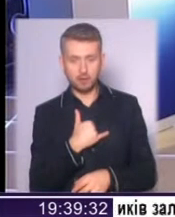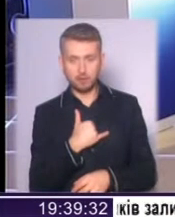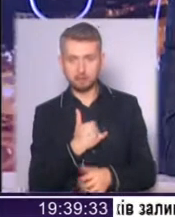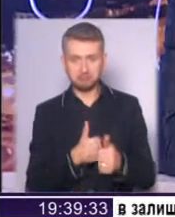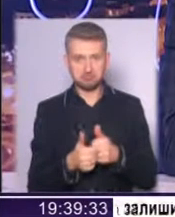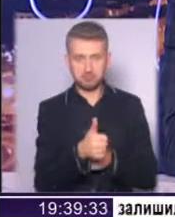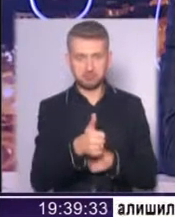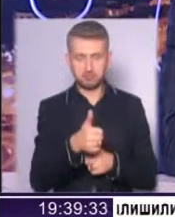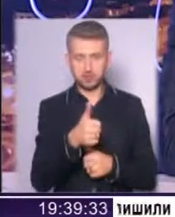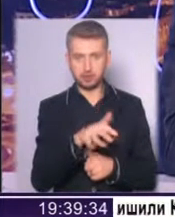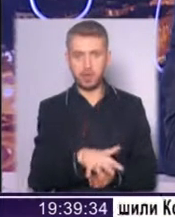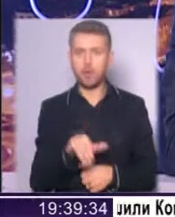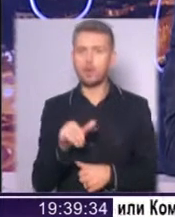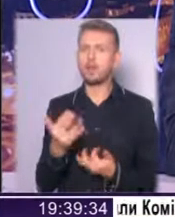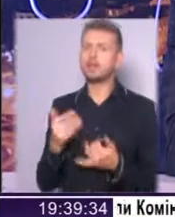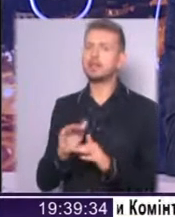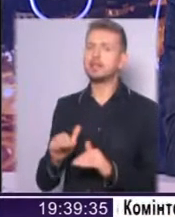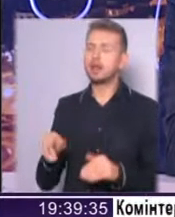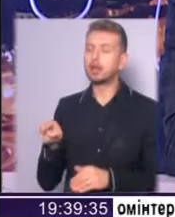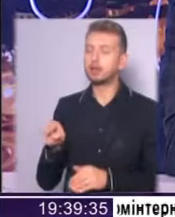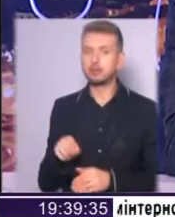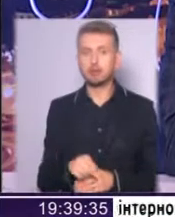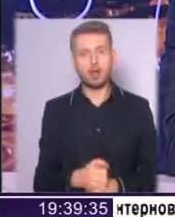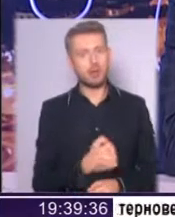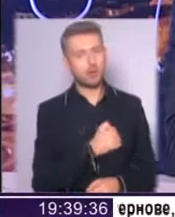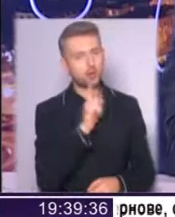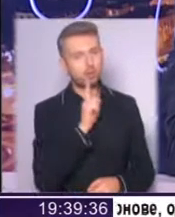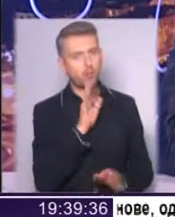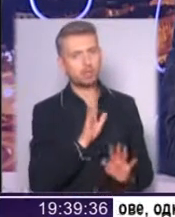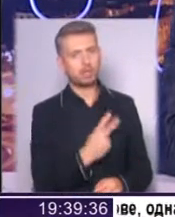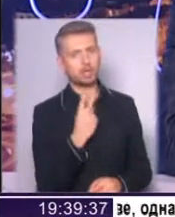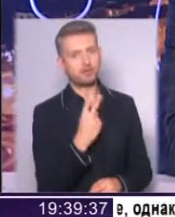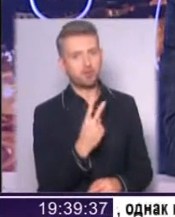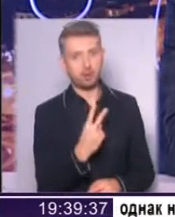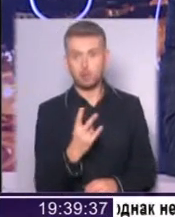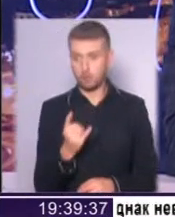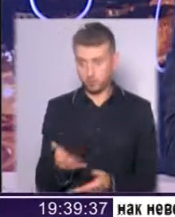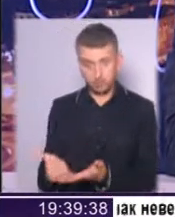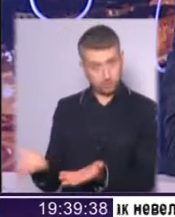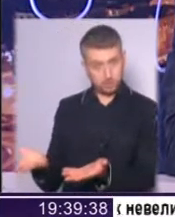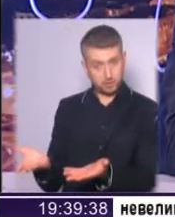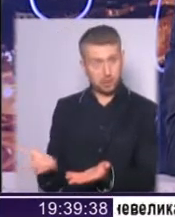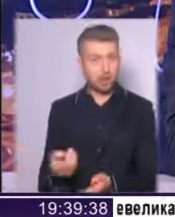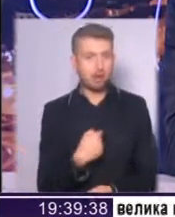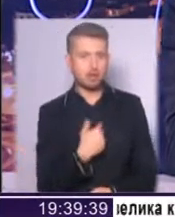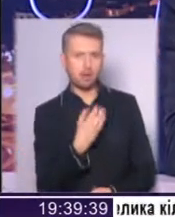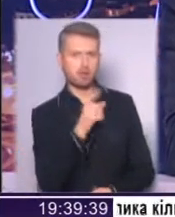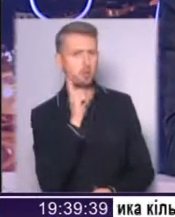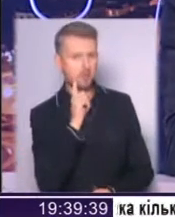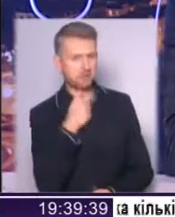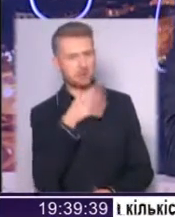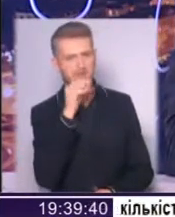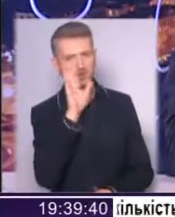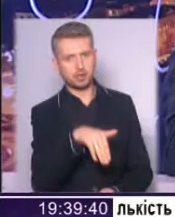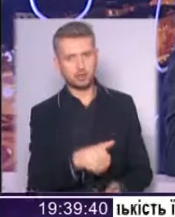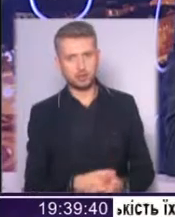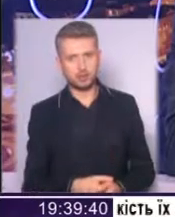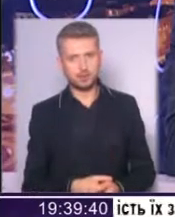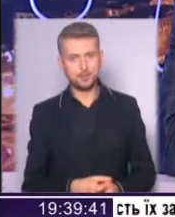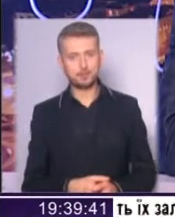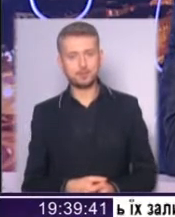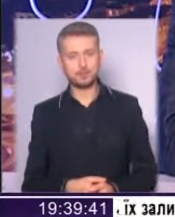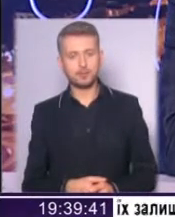даних, 223 місце, практично передостаннє місце в світі. Ну, тобто, по темпах, розумієте, ну і це нас жахає, тобто темпи зменшення,